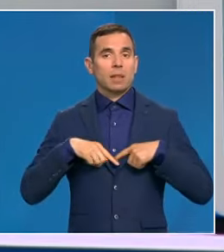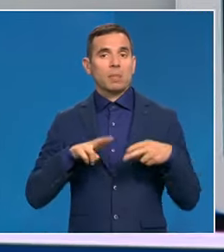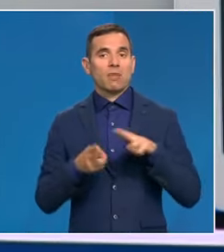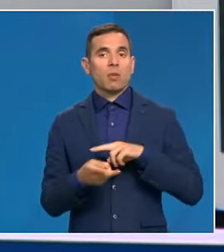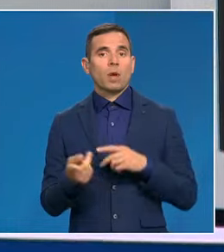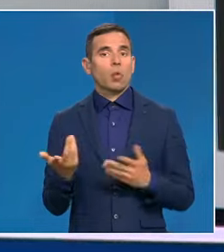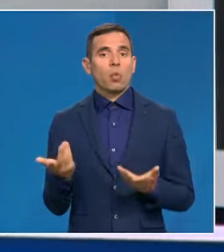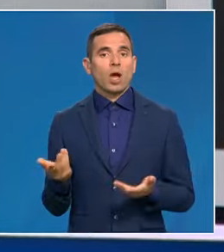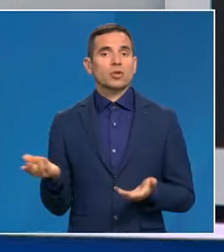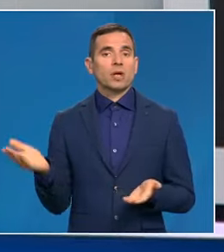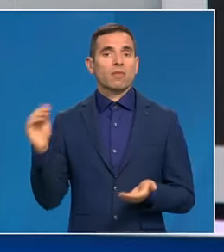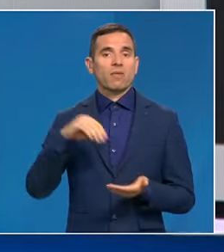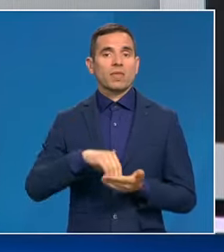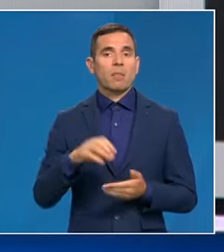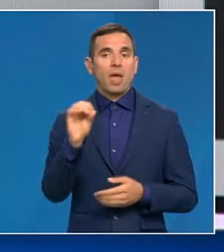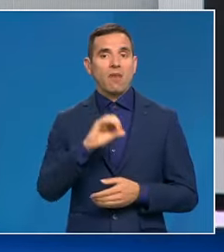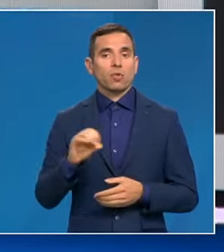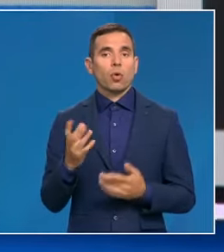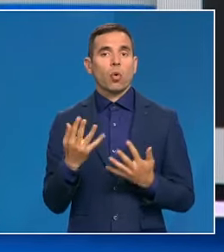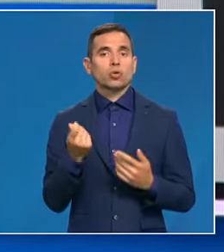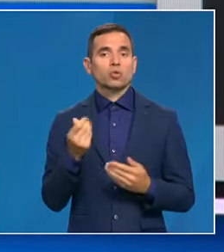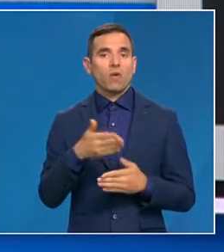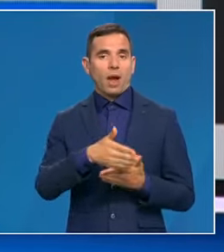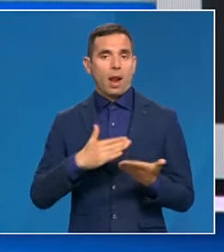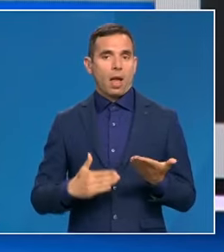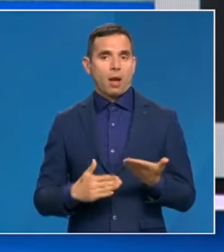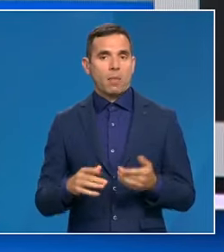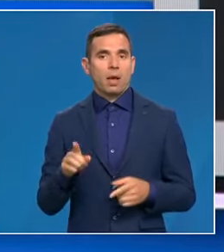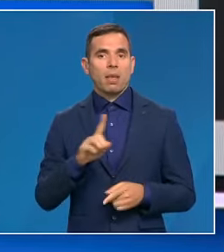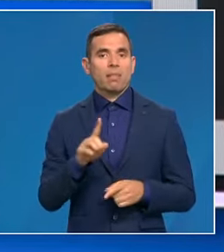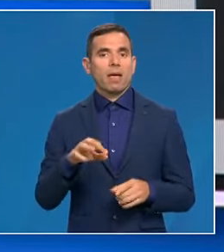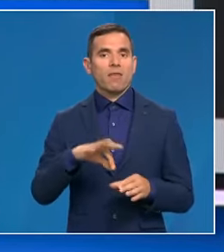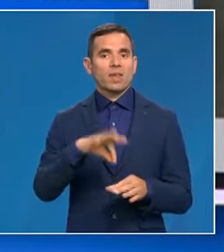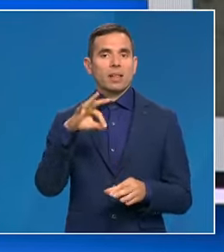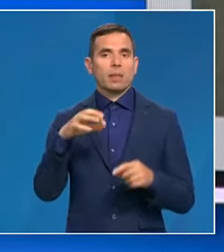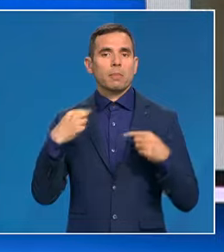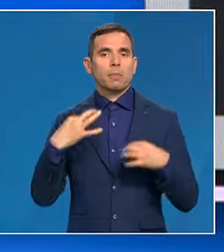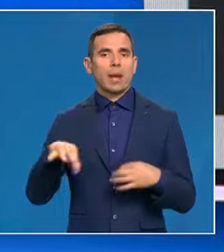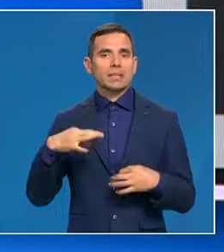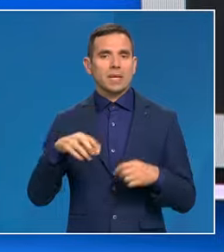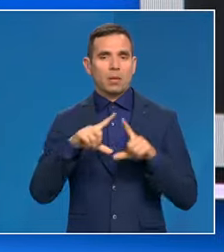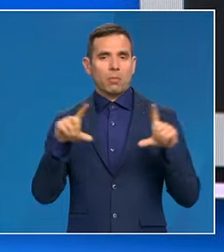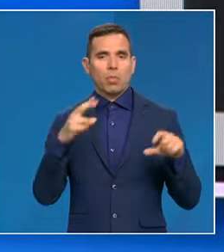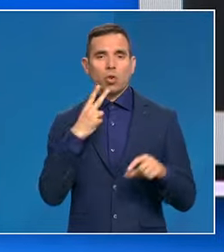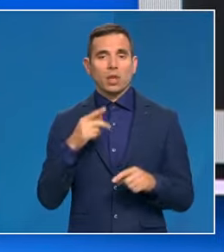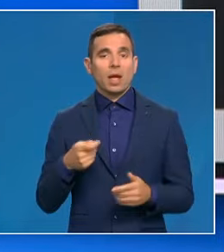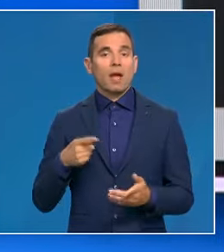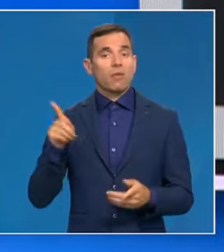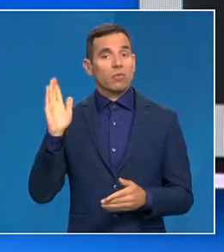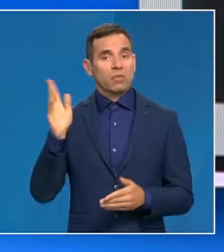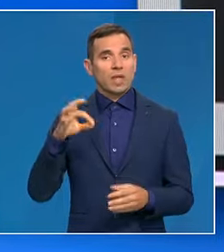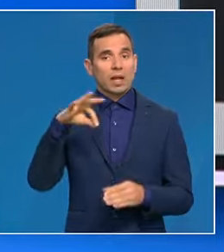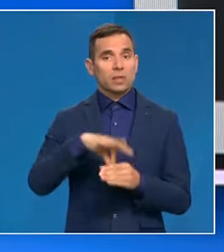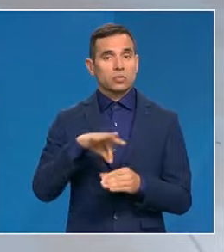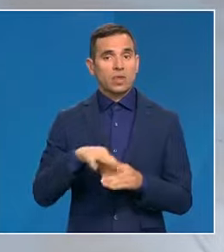и дори колко ще струва хлябът. Затова не бъдете просто процент, не бъдете празна бюлетина или купен вот, а гласувайте.